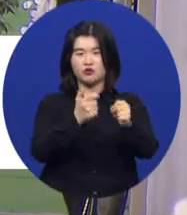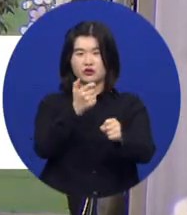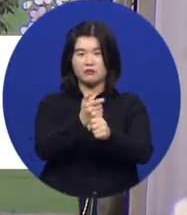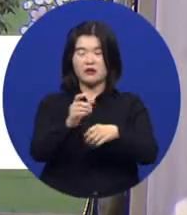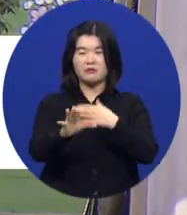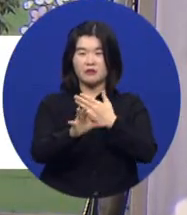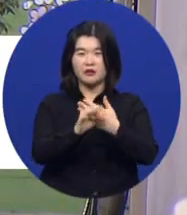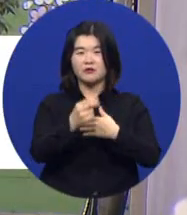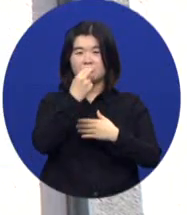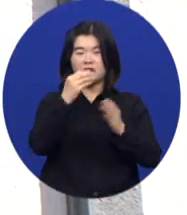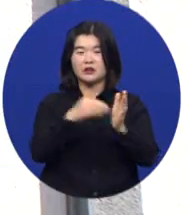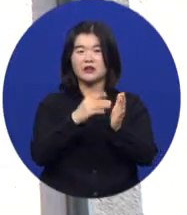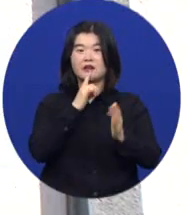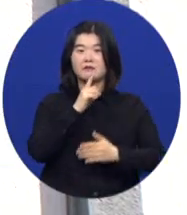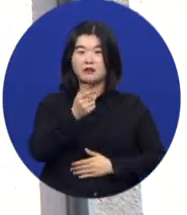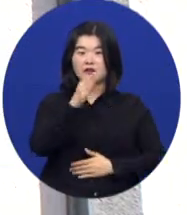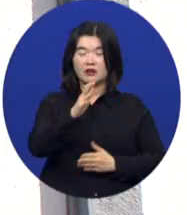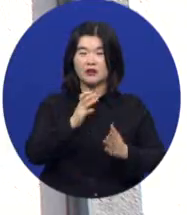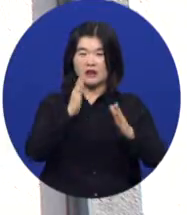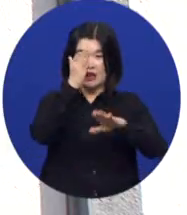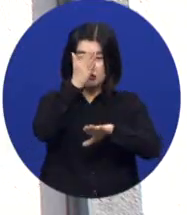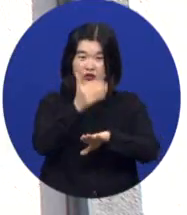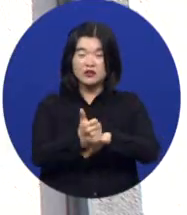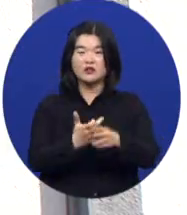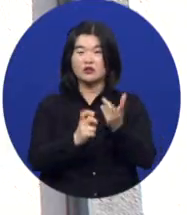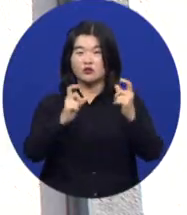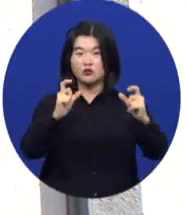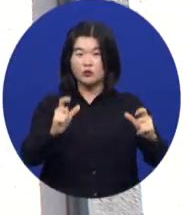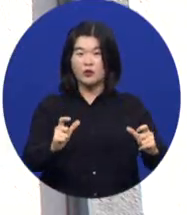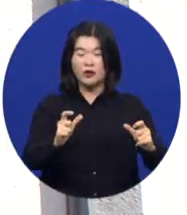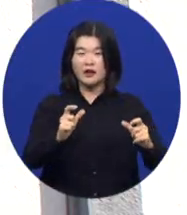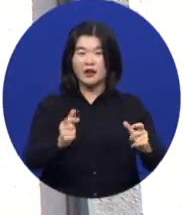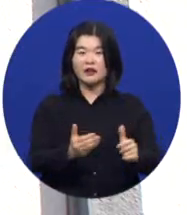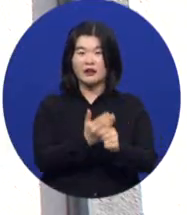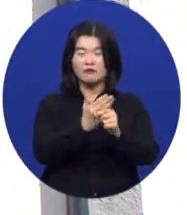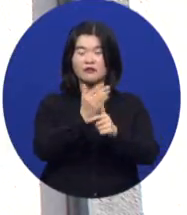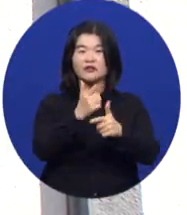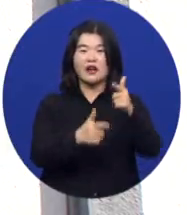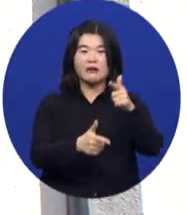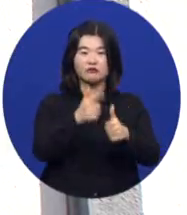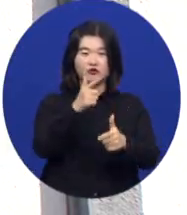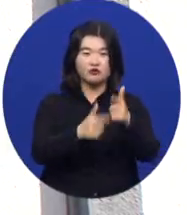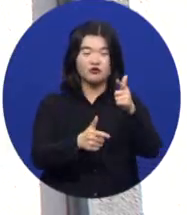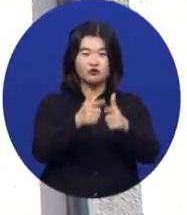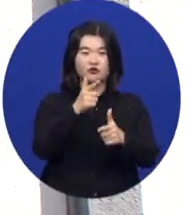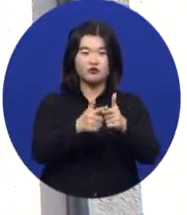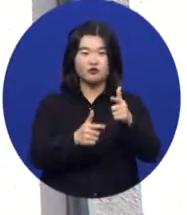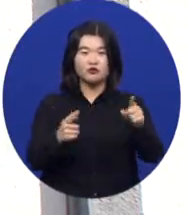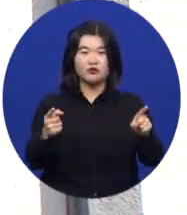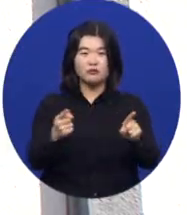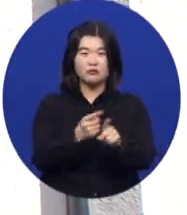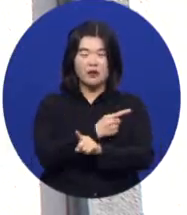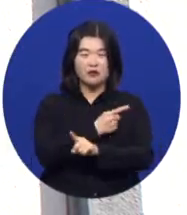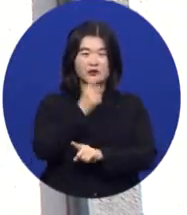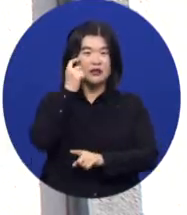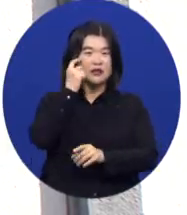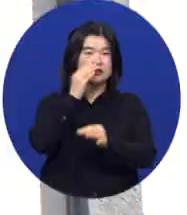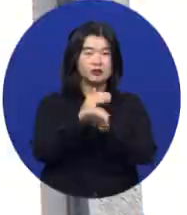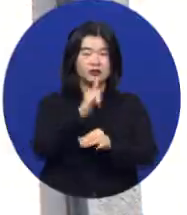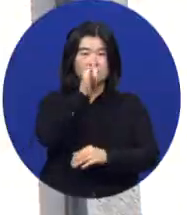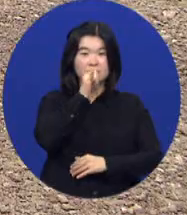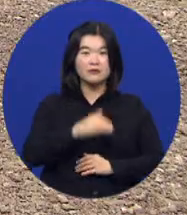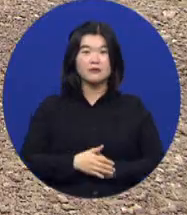수령이 다 되는데, 향후에는 제주도에서 자라는 왕벚나무 수종으로 대체가 될 것으로 생각이